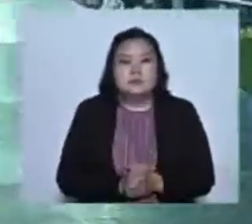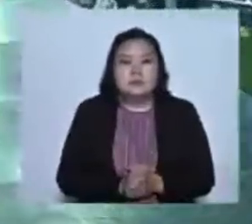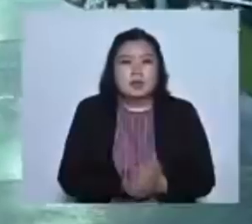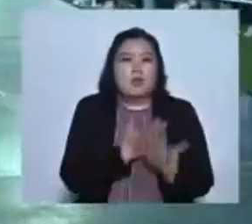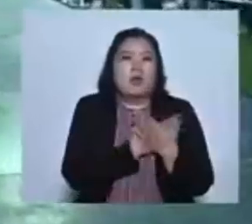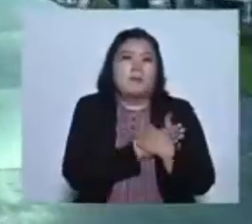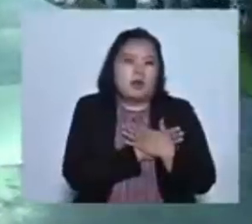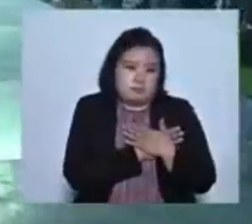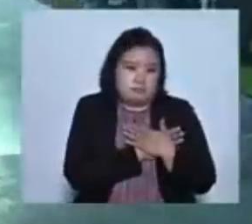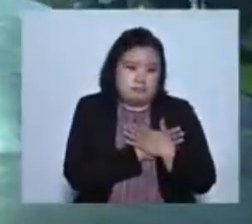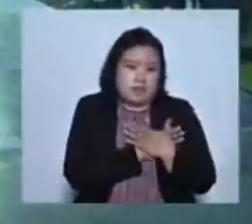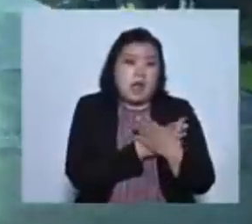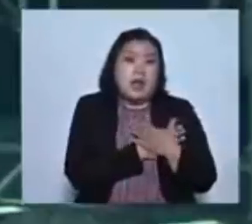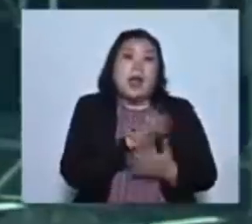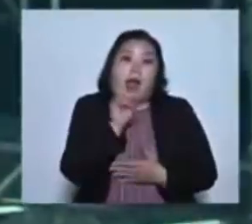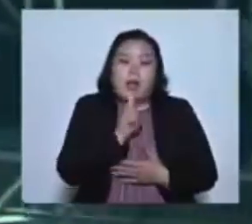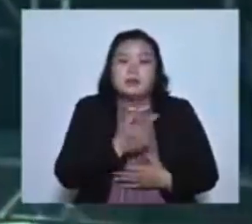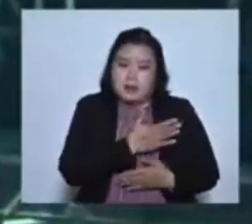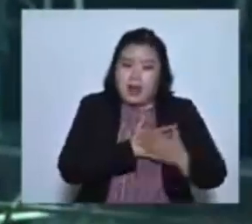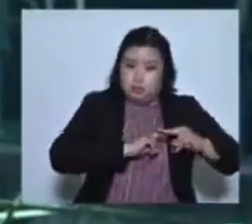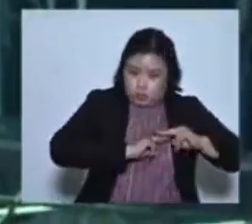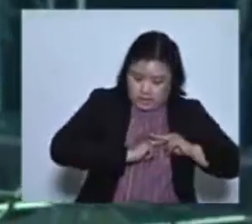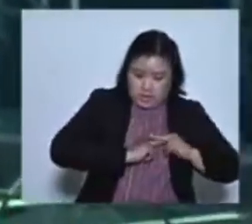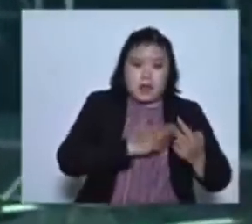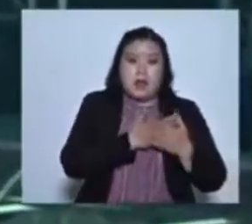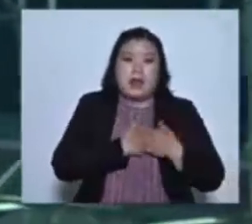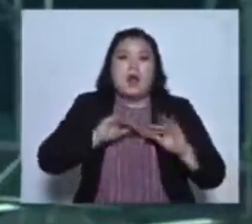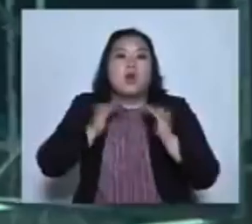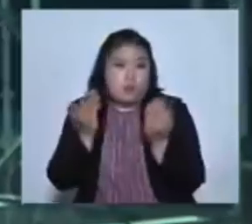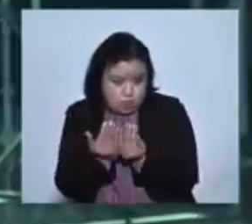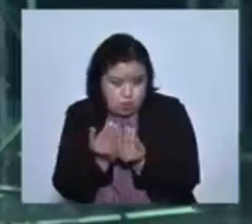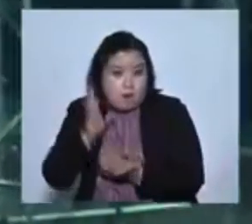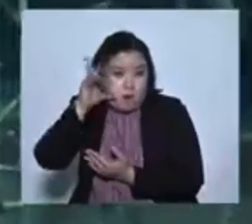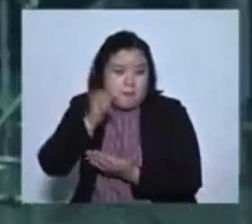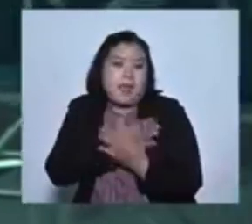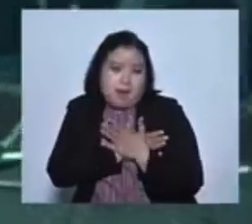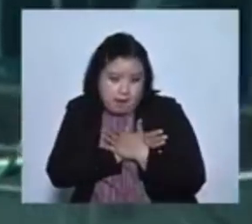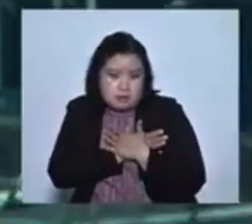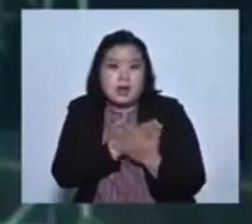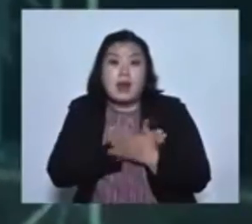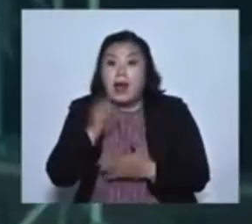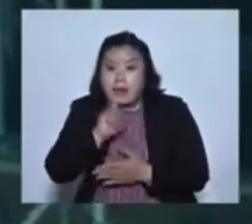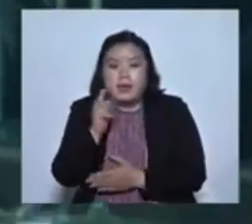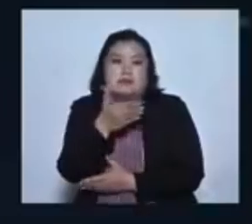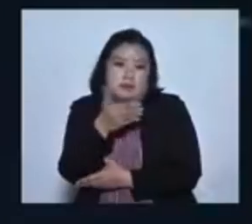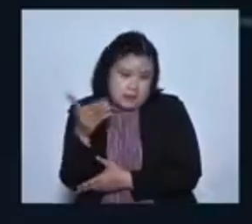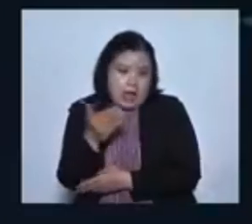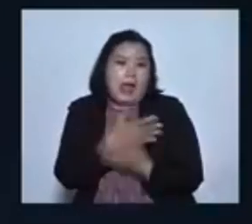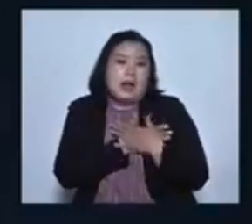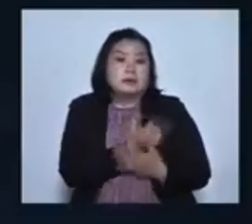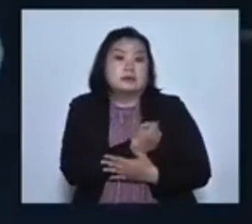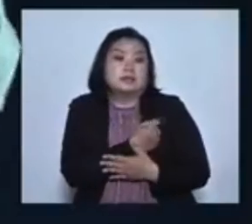รักรักตัวเองรักพ่อแม่รักครอบครัวรักชาติรักศา